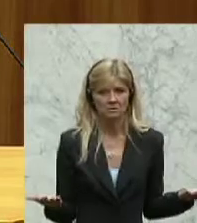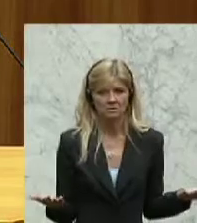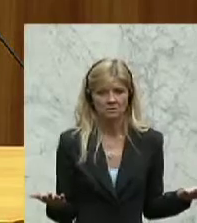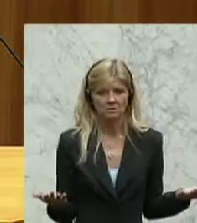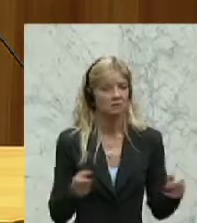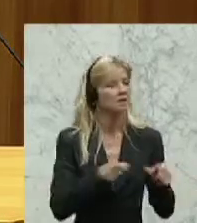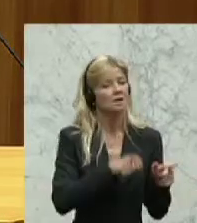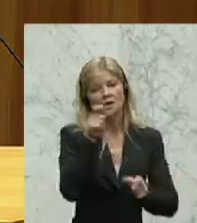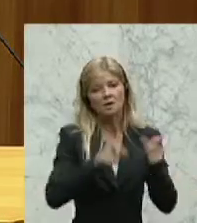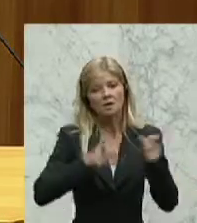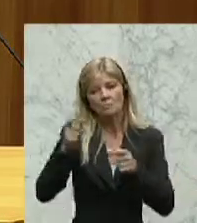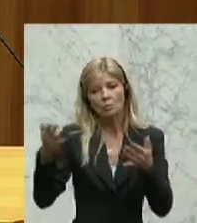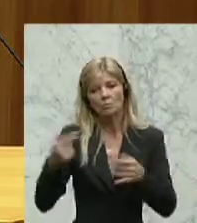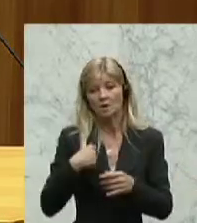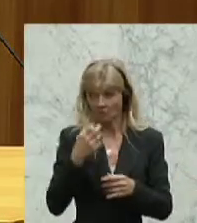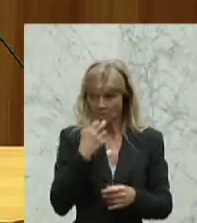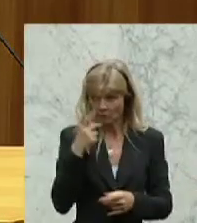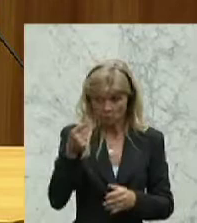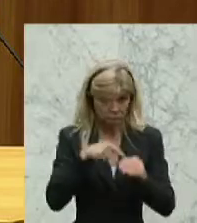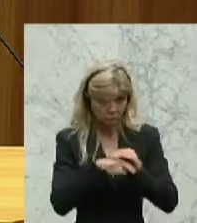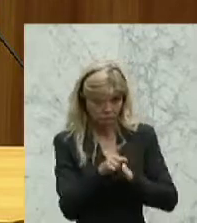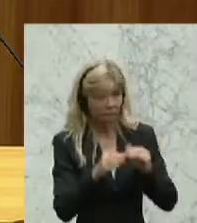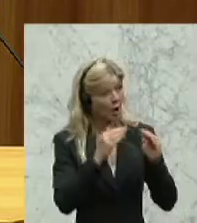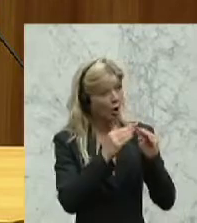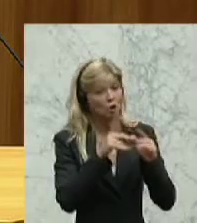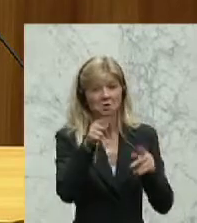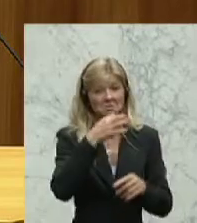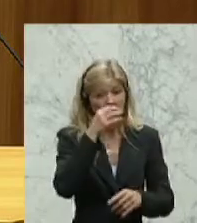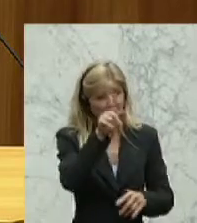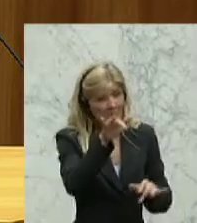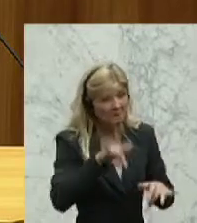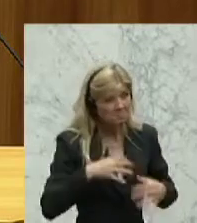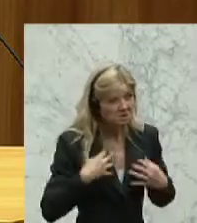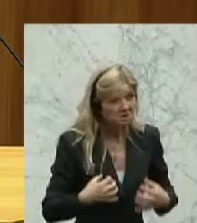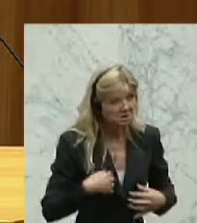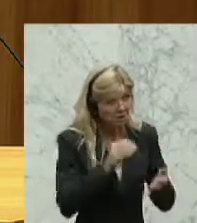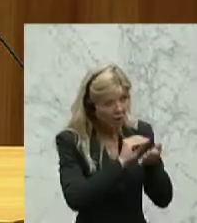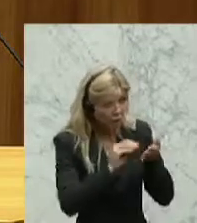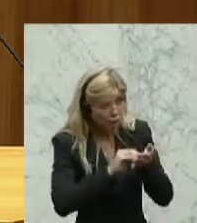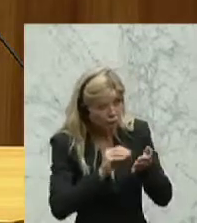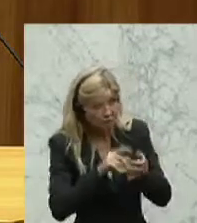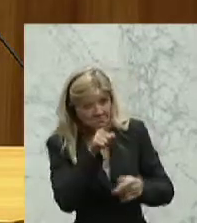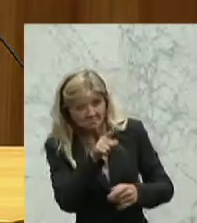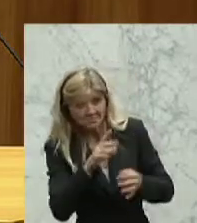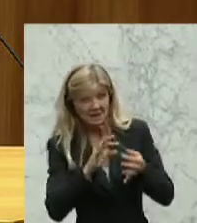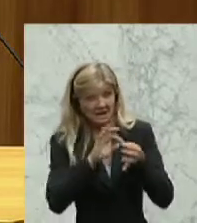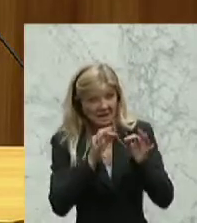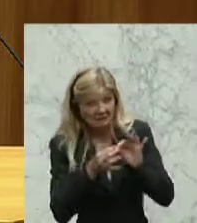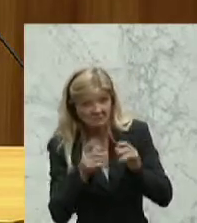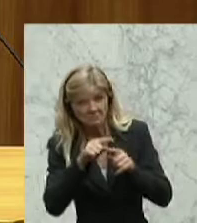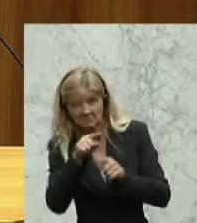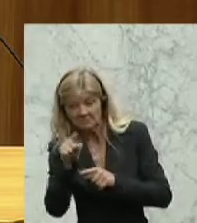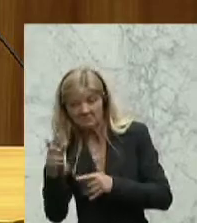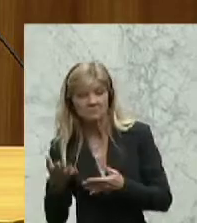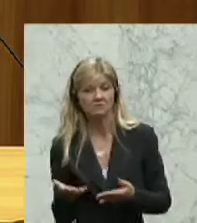gehen und die die bilder auf schreiben die die ketten etc aber wo wollen sie es dann